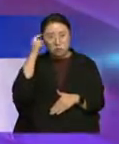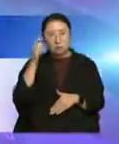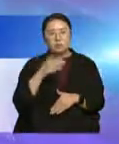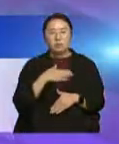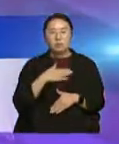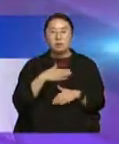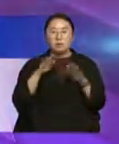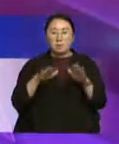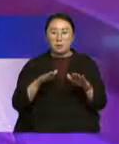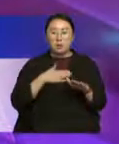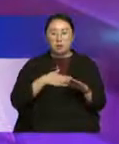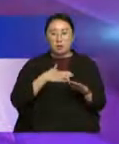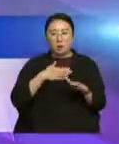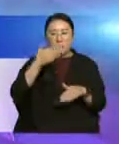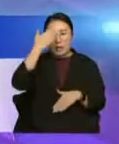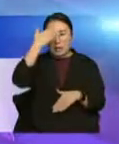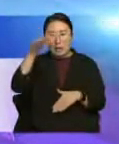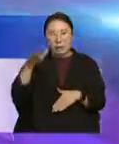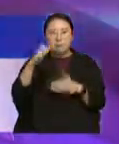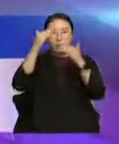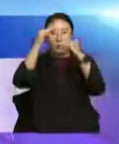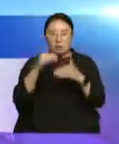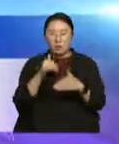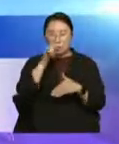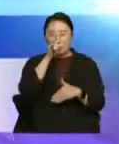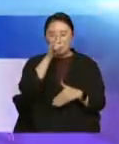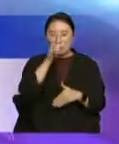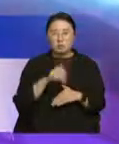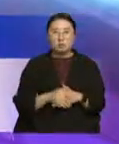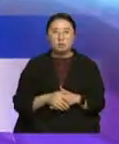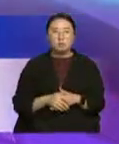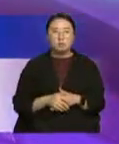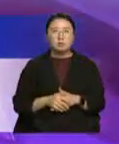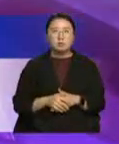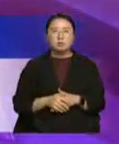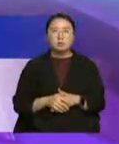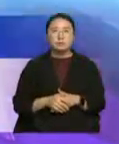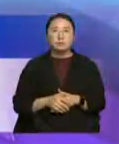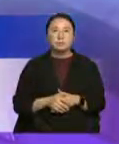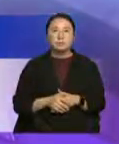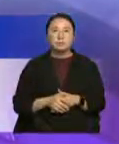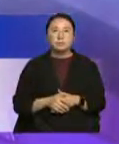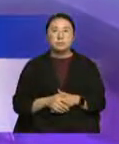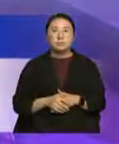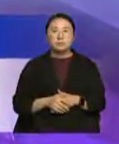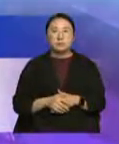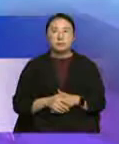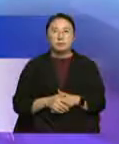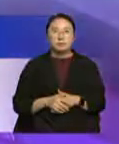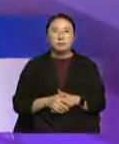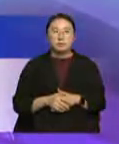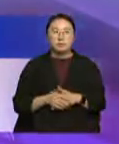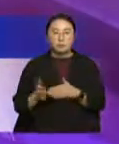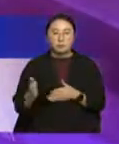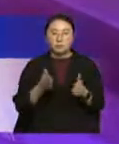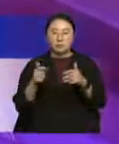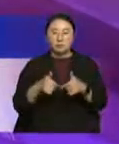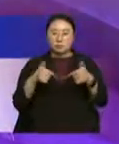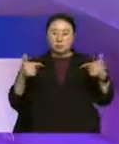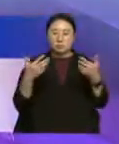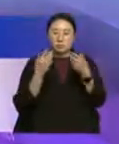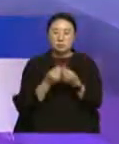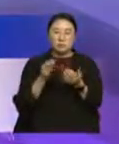근데 저희도 이번에 저도 뭐 알았고 감면 조항이 있는 거를 도로 확장 사례가